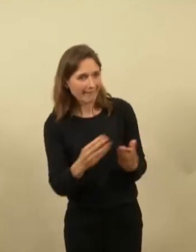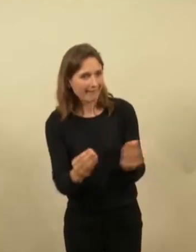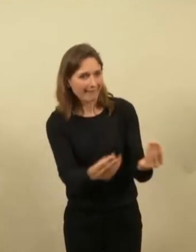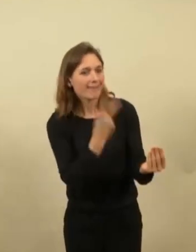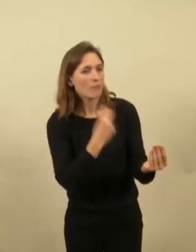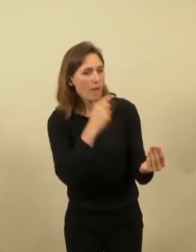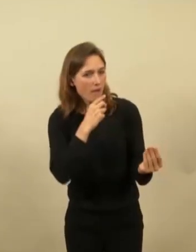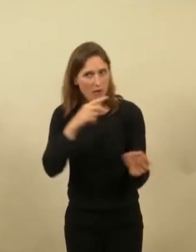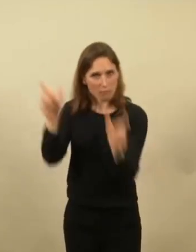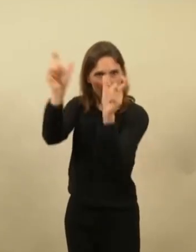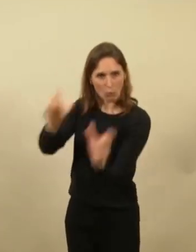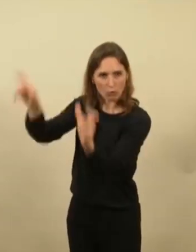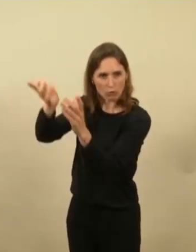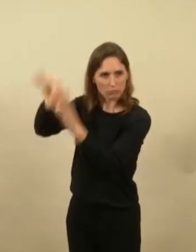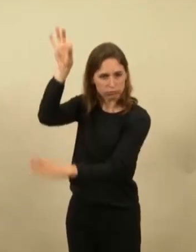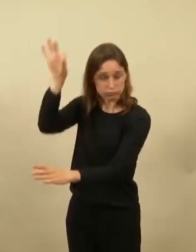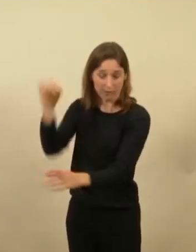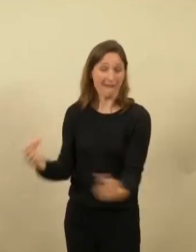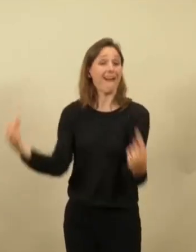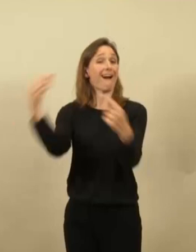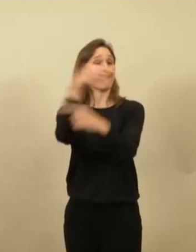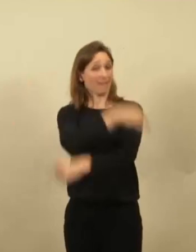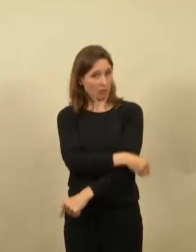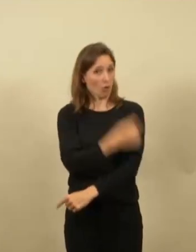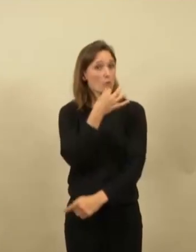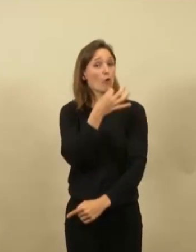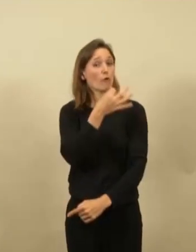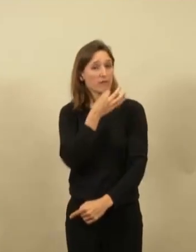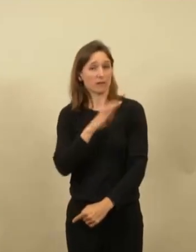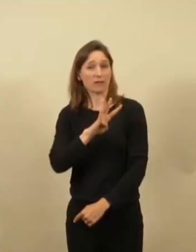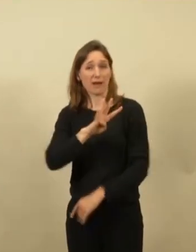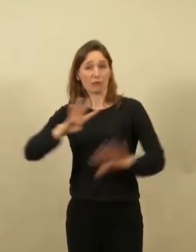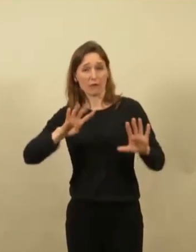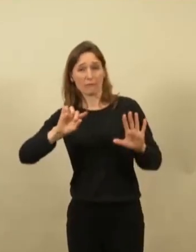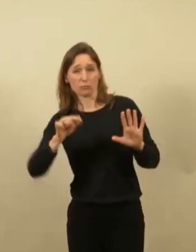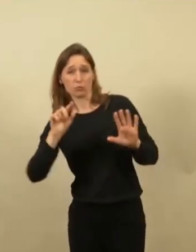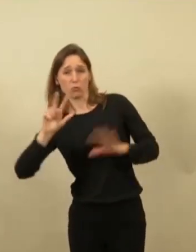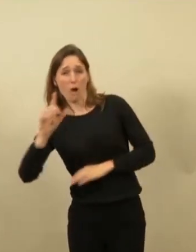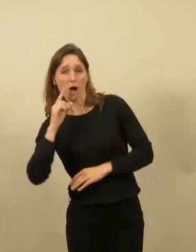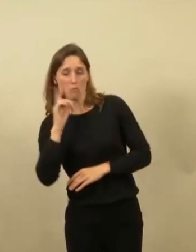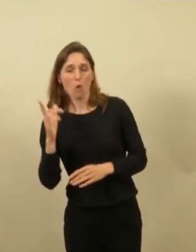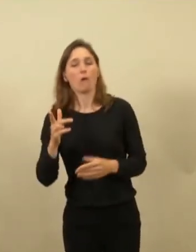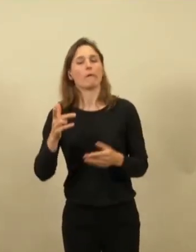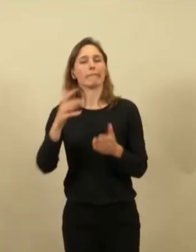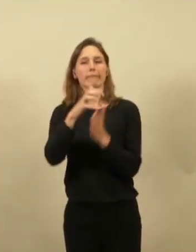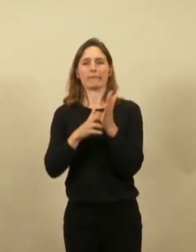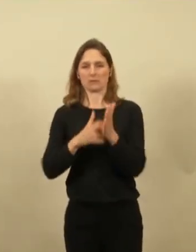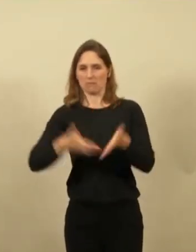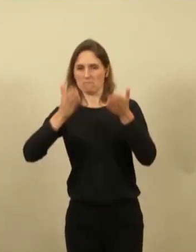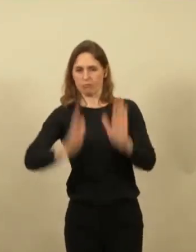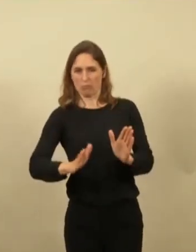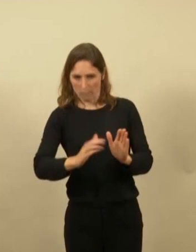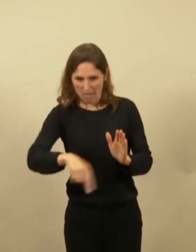du vote de l'Assemblée pour faire passer en force des textes en utilisant le 49.3 je dois vous avouer qu'à titre